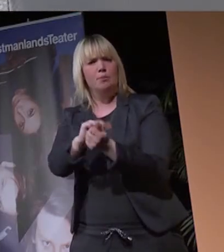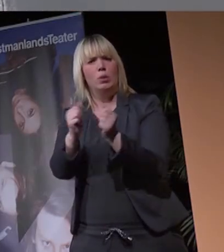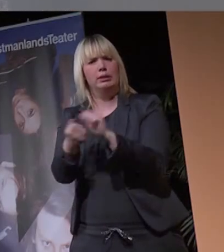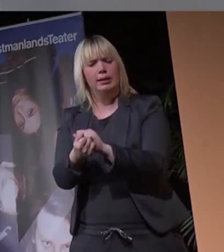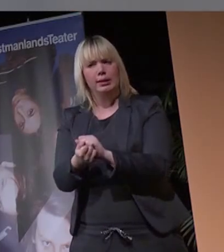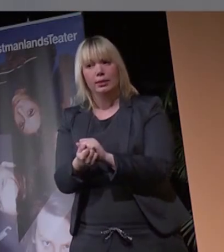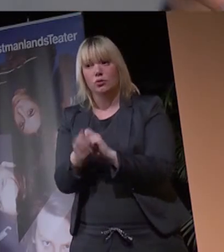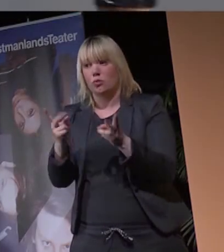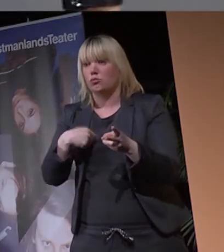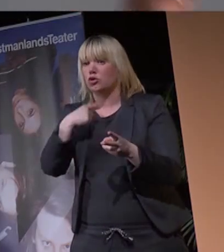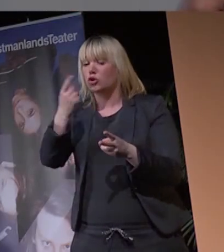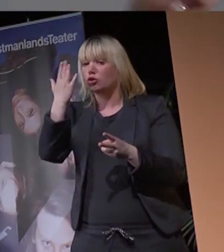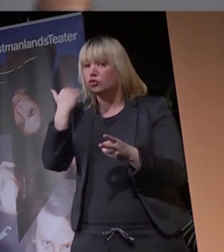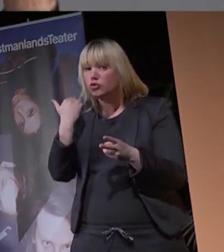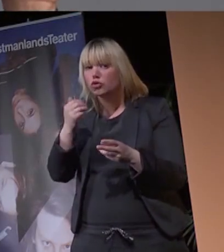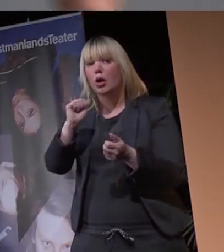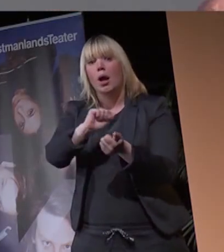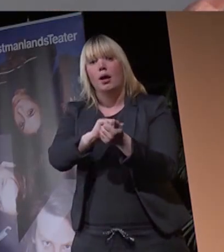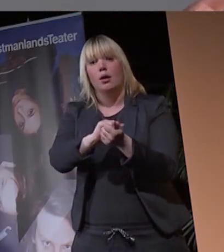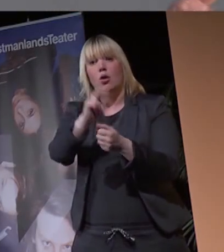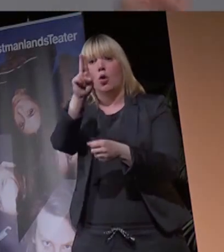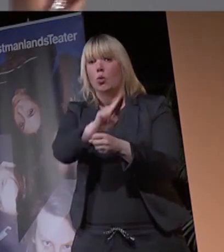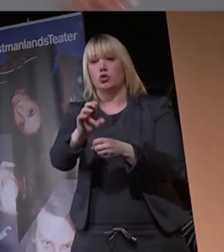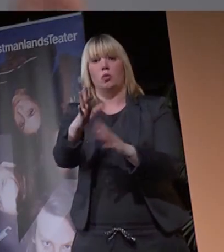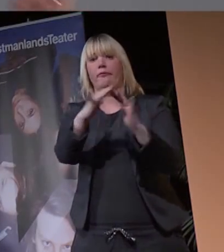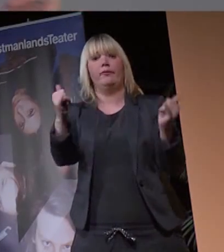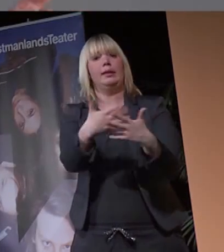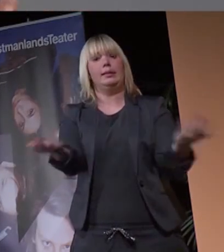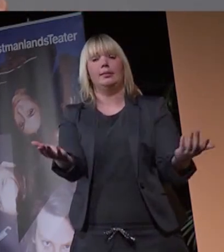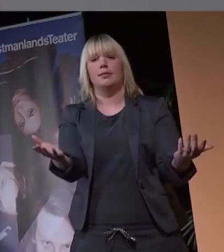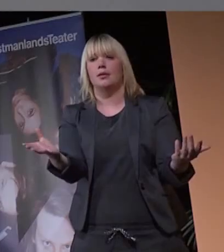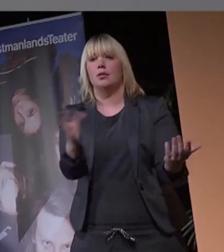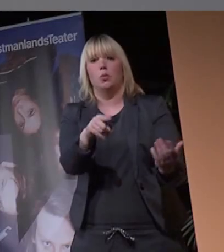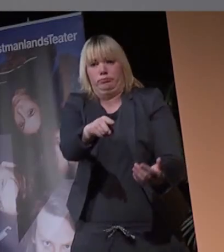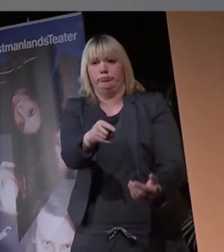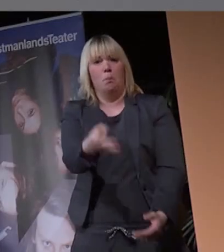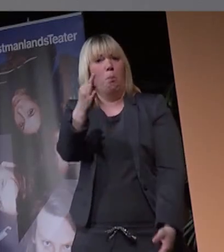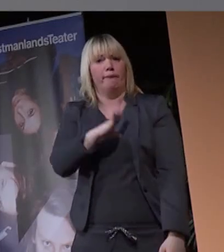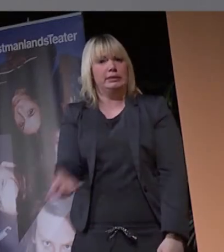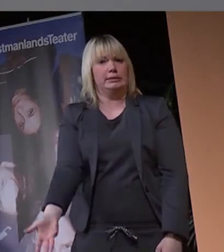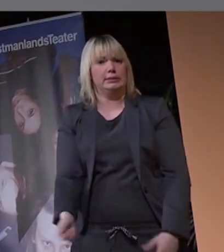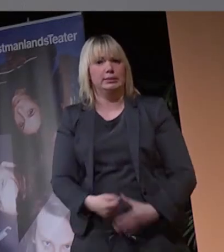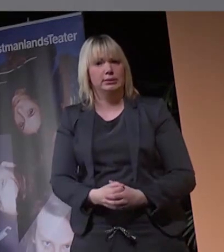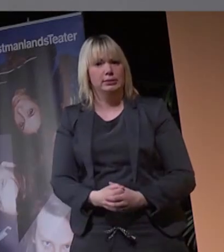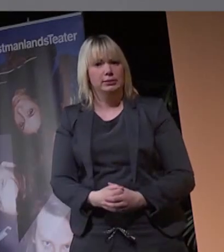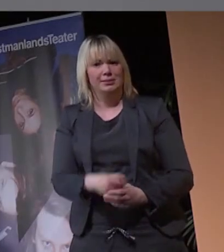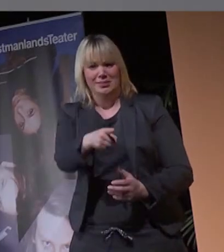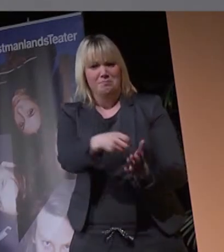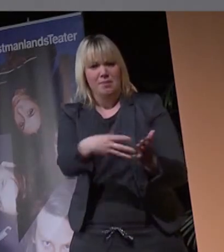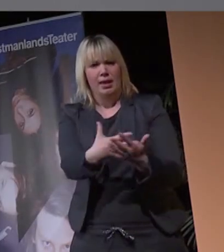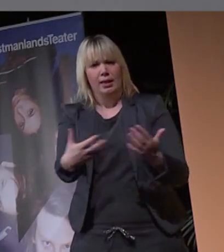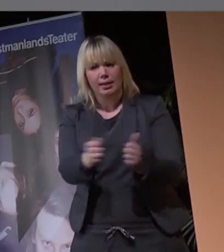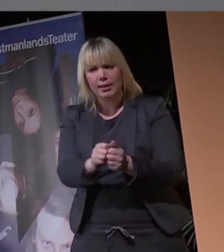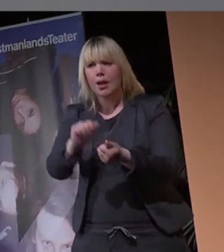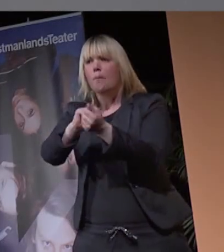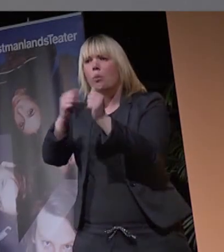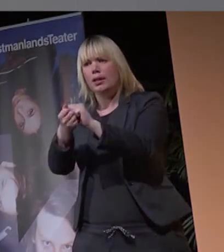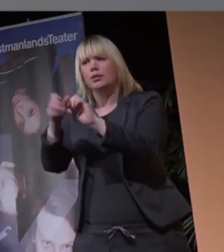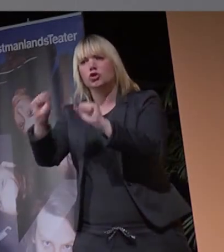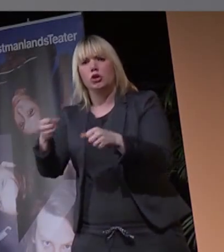jag sa ju det alldeles nyss, att konst som inte är fri är mer eller mindre meningslös. politiken ska skapa förutsättningar